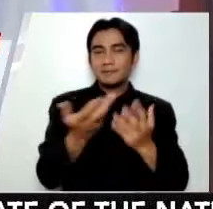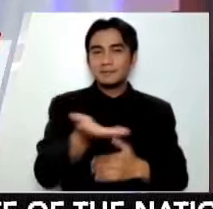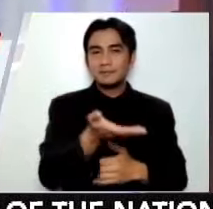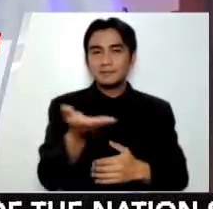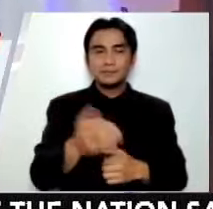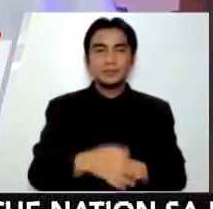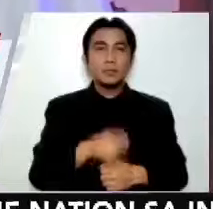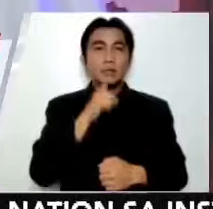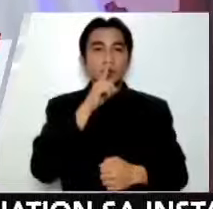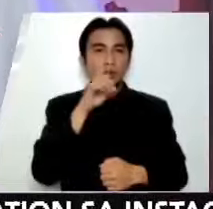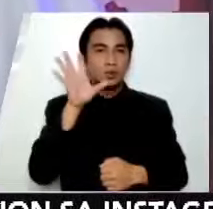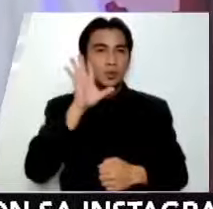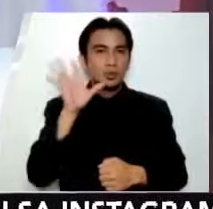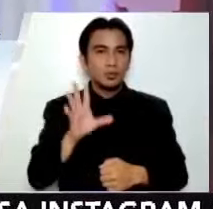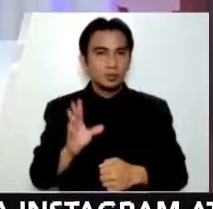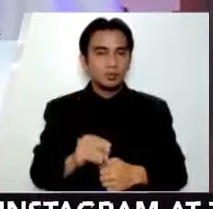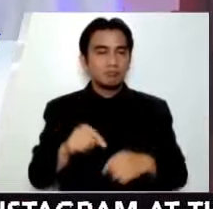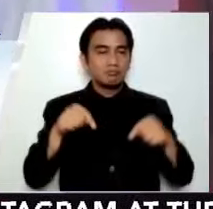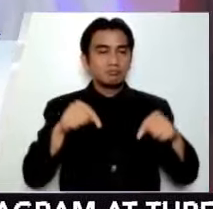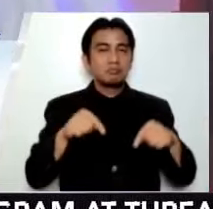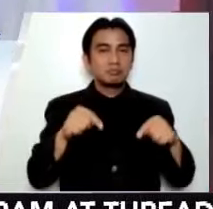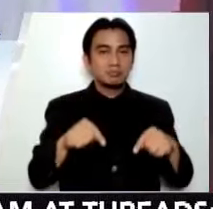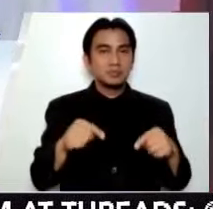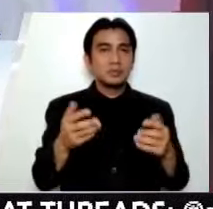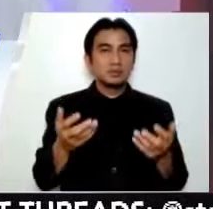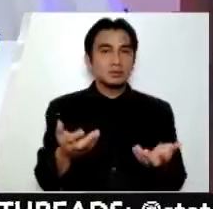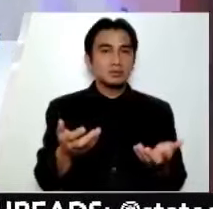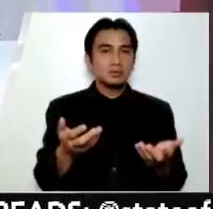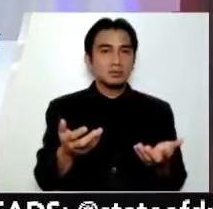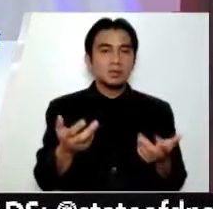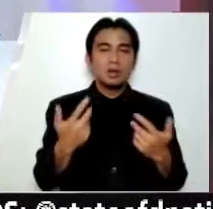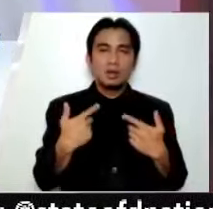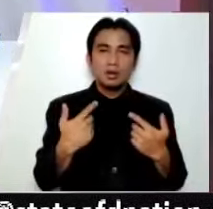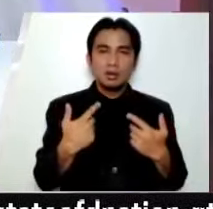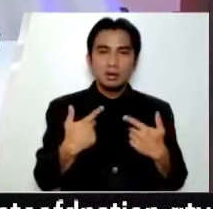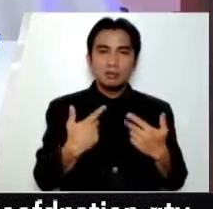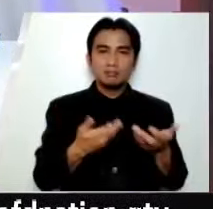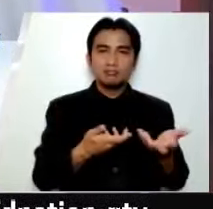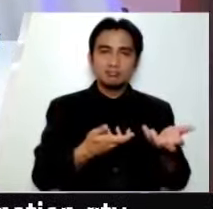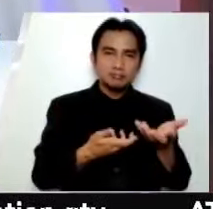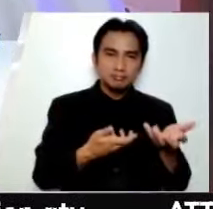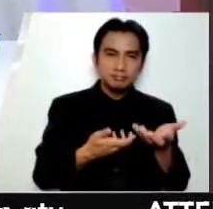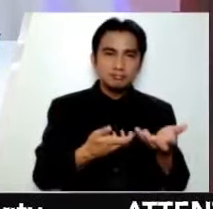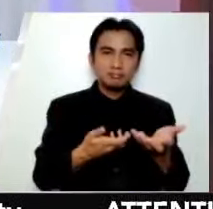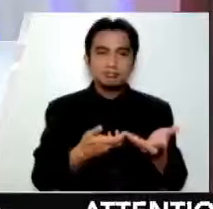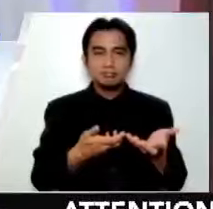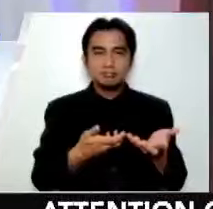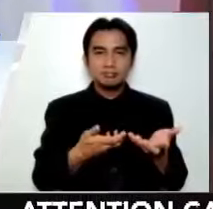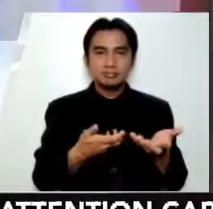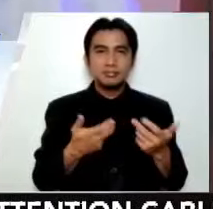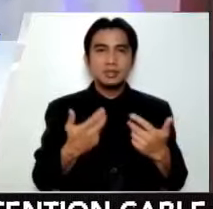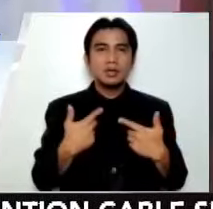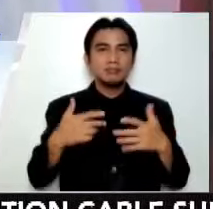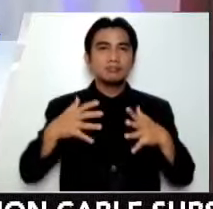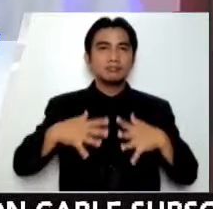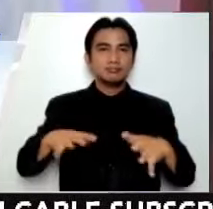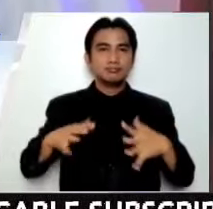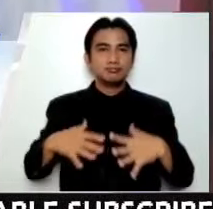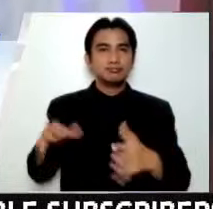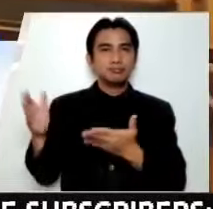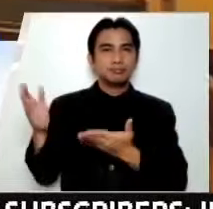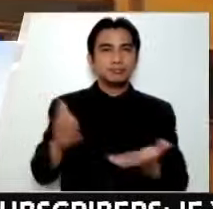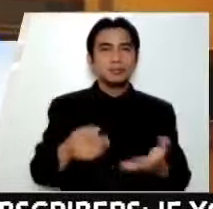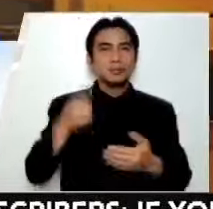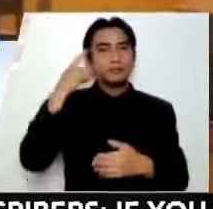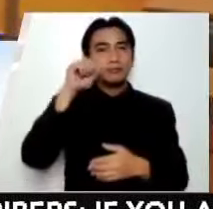attraction that we see in the malls. So we have this cosplay city and we have a lot of 100 costumes, anime costumes that they can